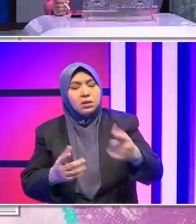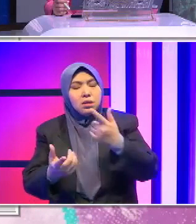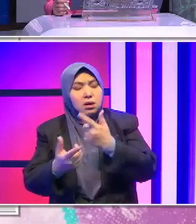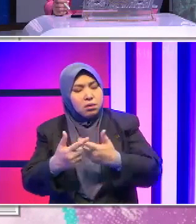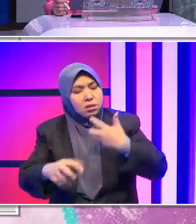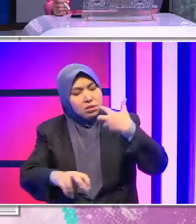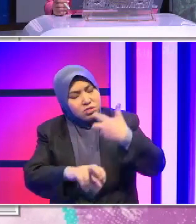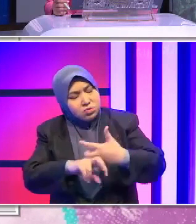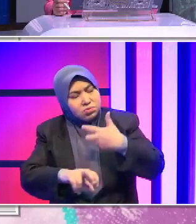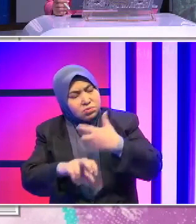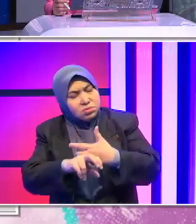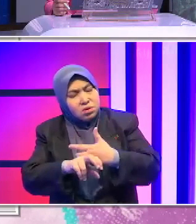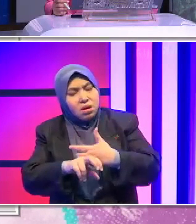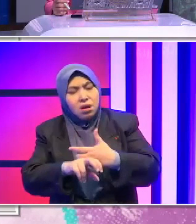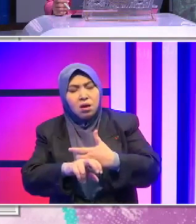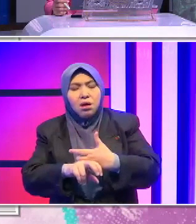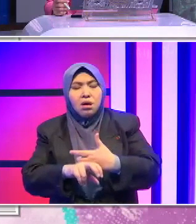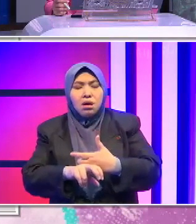ننجي